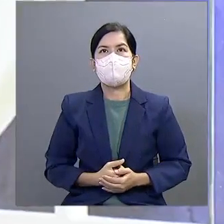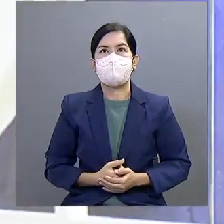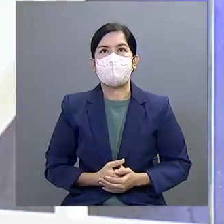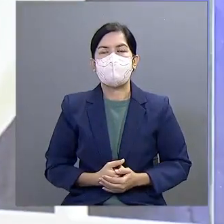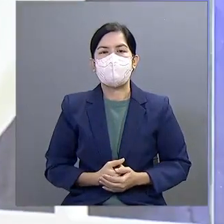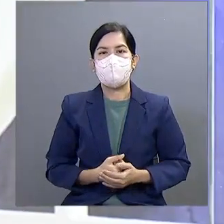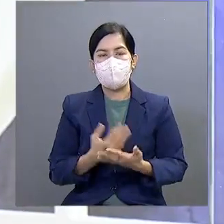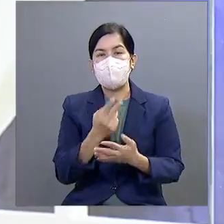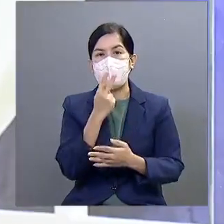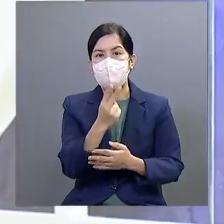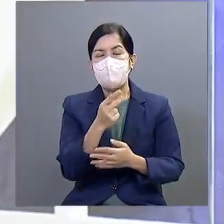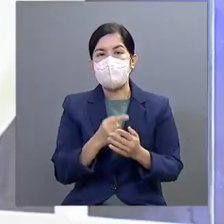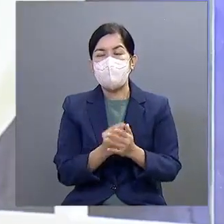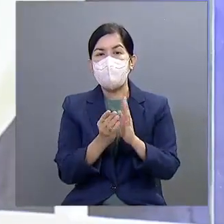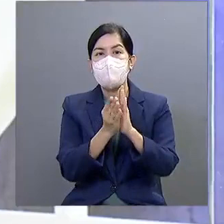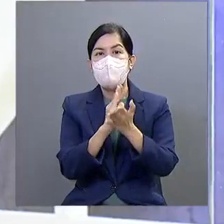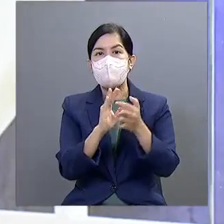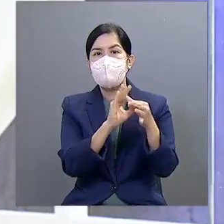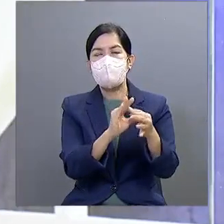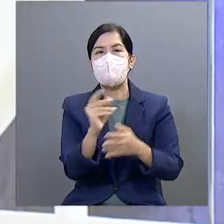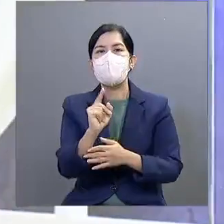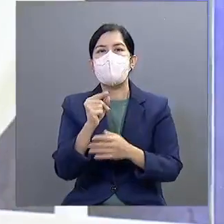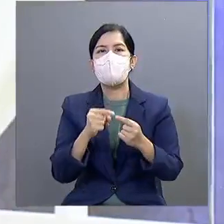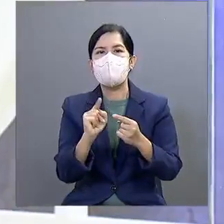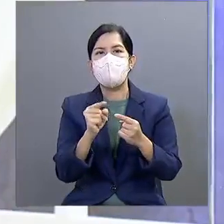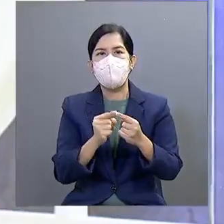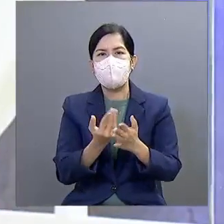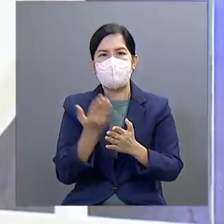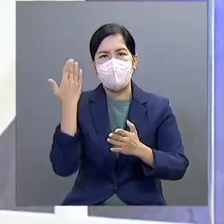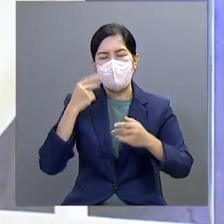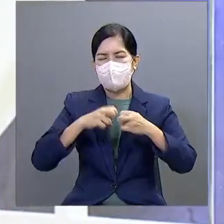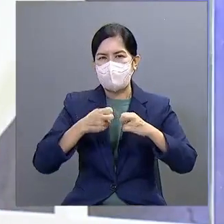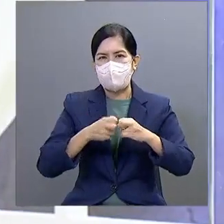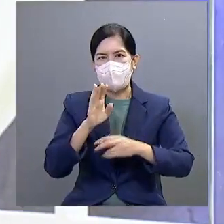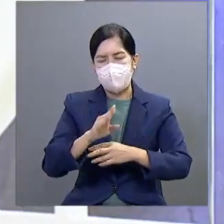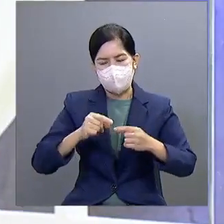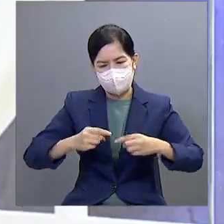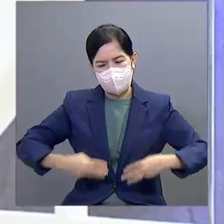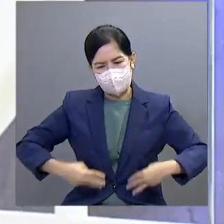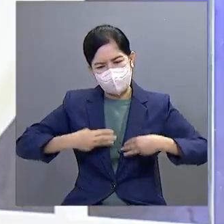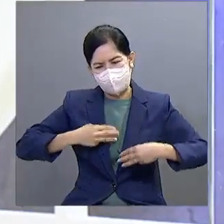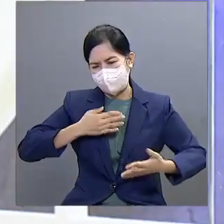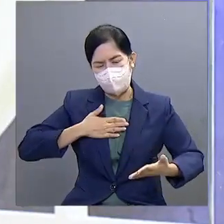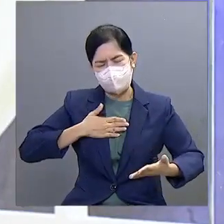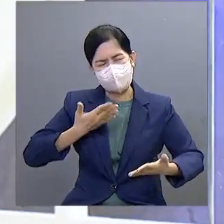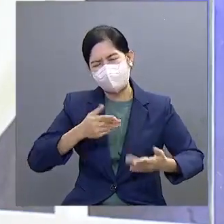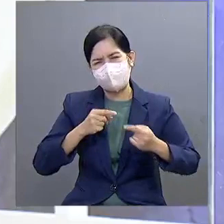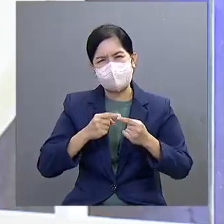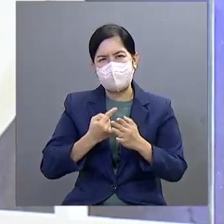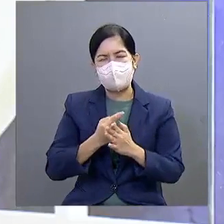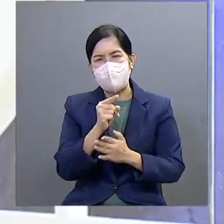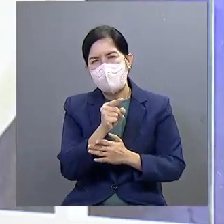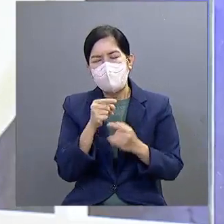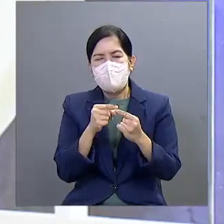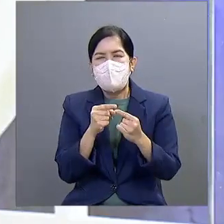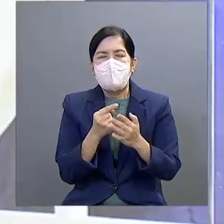พลิกจากเขาเรียกว่าจุดช่วงชีวิตมันติดลบสู่จุดที่มันไปถึง100ล้านบาทคุณผู้ชมพาไปรู้จักกับน้ำพริกของป้าแว่นครับน้ำพริกป้าแว่น